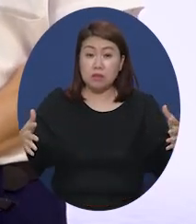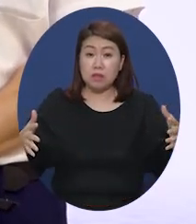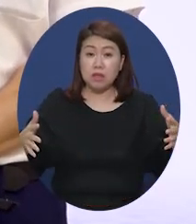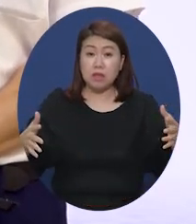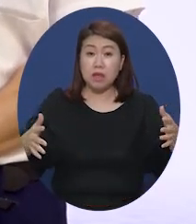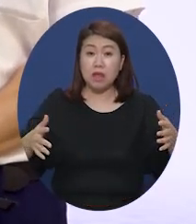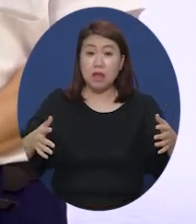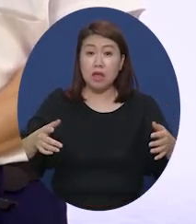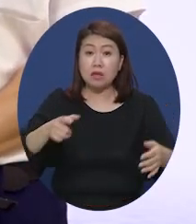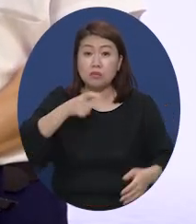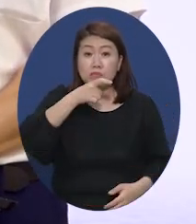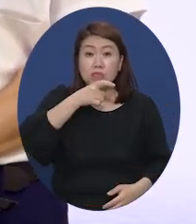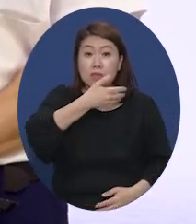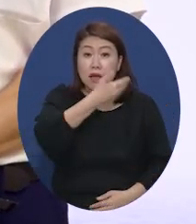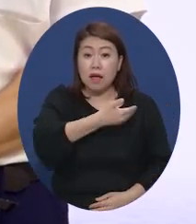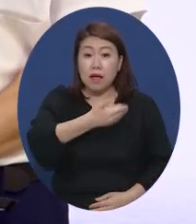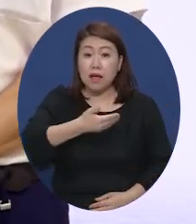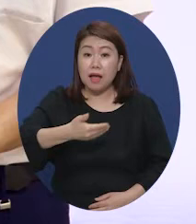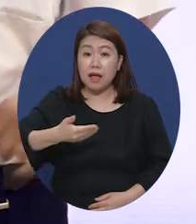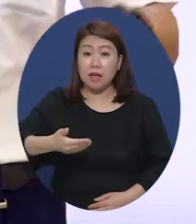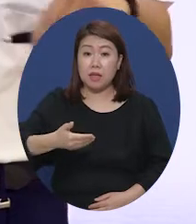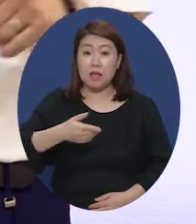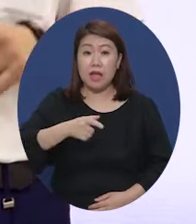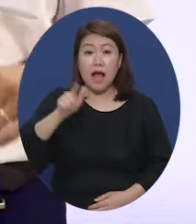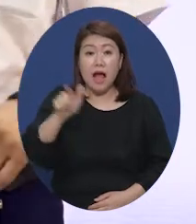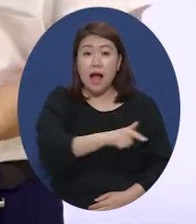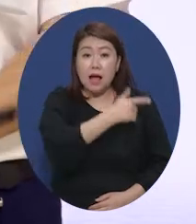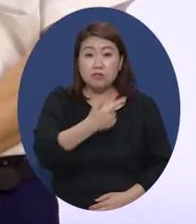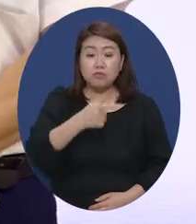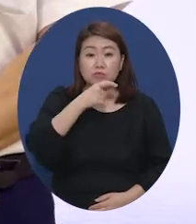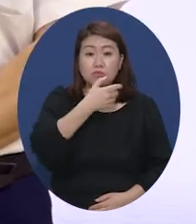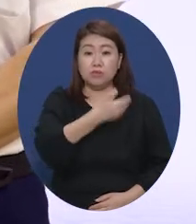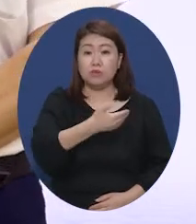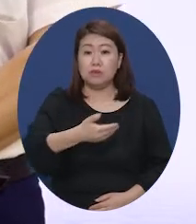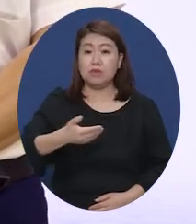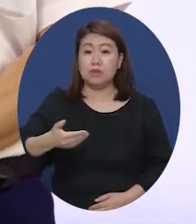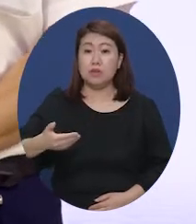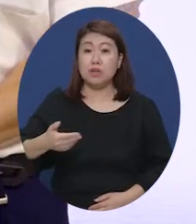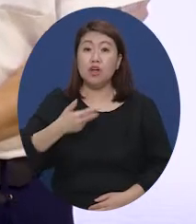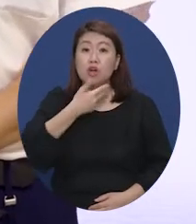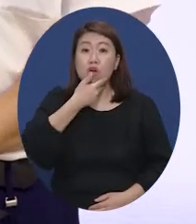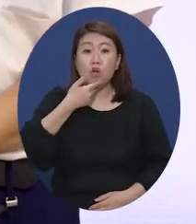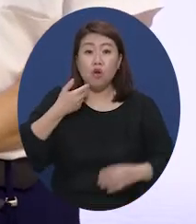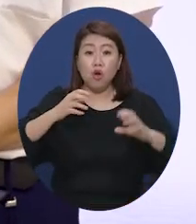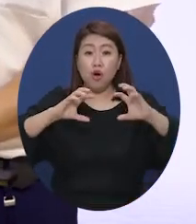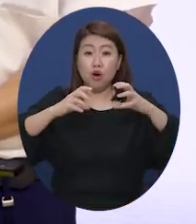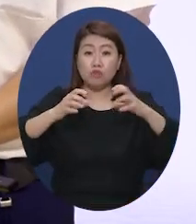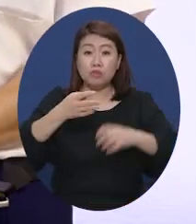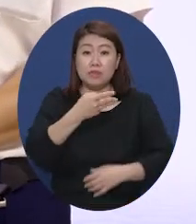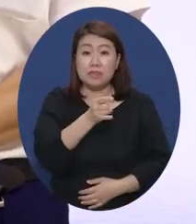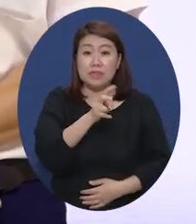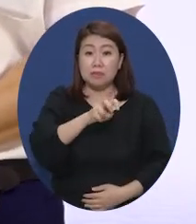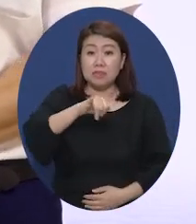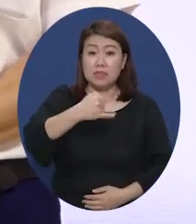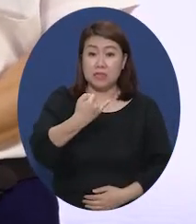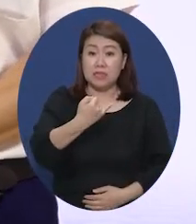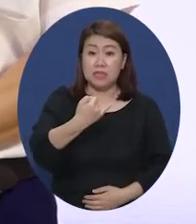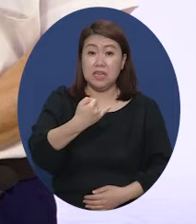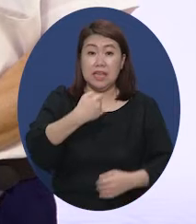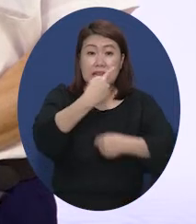것이 그 아마존강 하루 수량이, 그러니까 아마존을 흘러가는 하루 수량이 영국 템즈강의 1년치